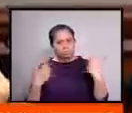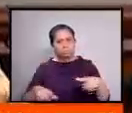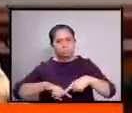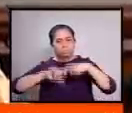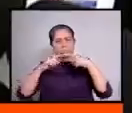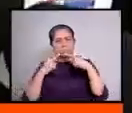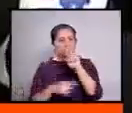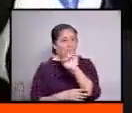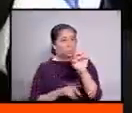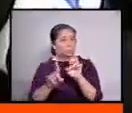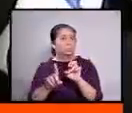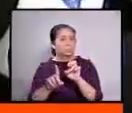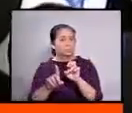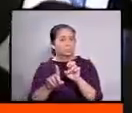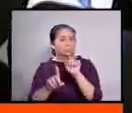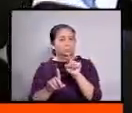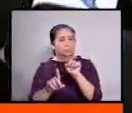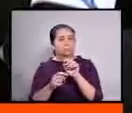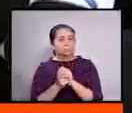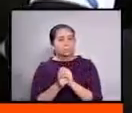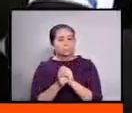suspensyon. University of the East.